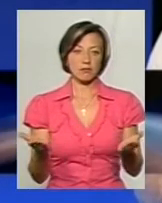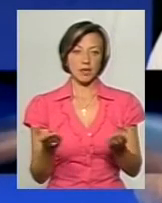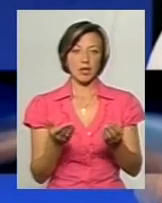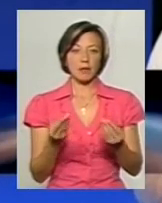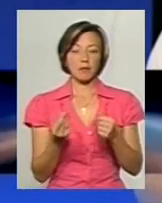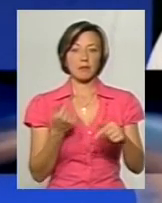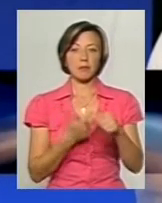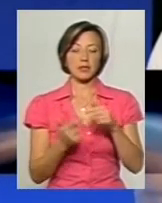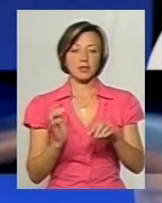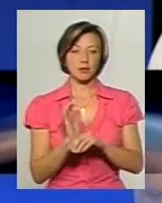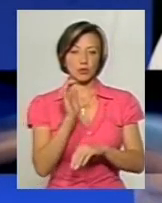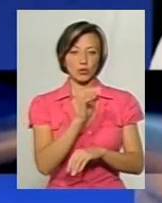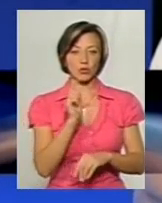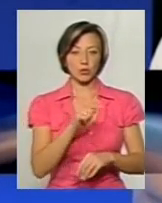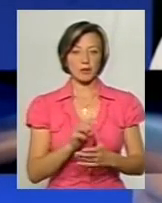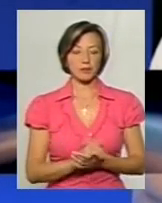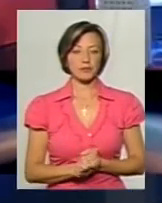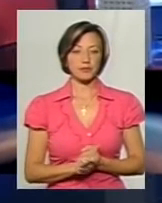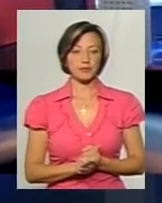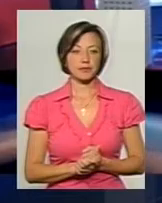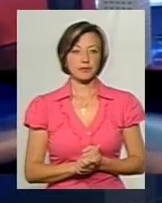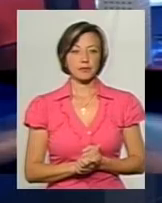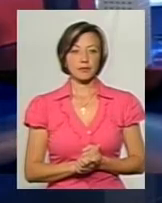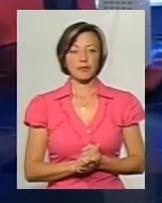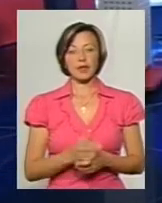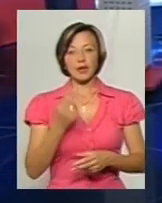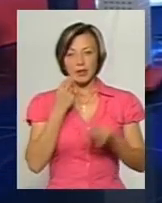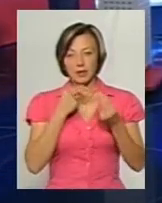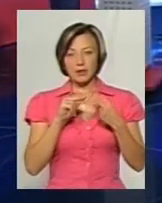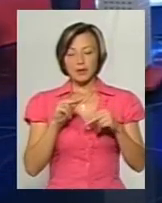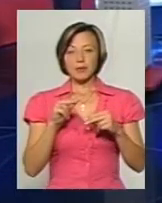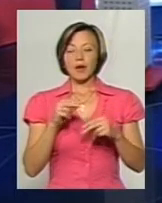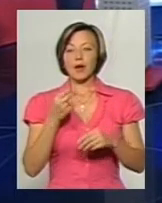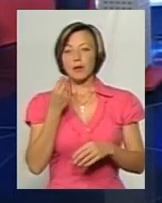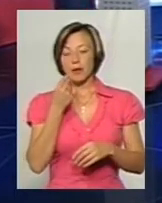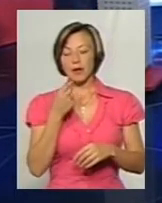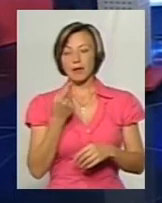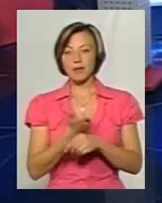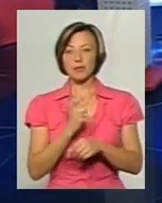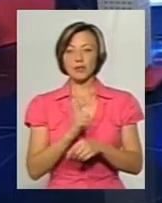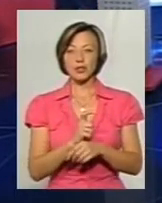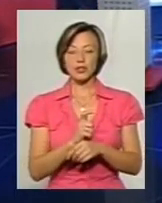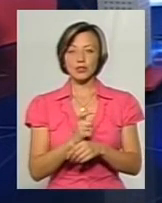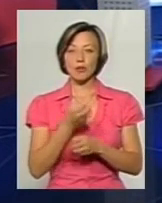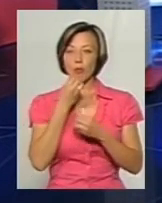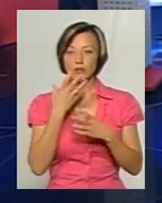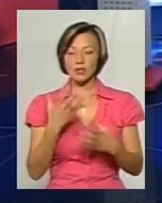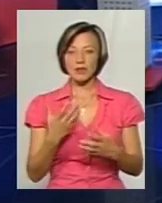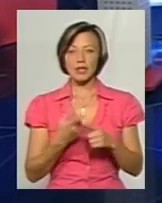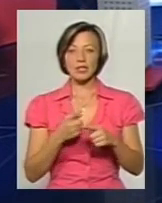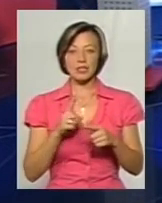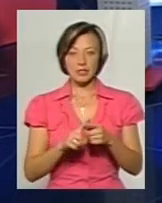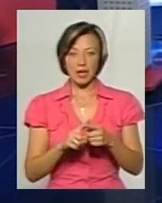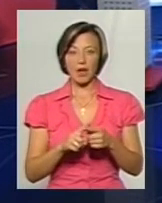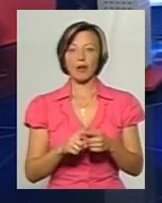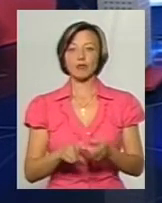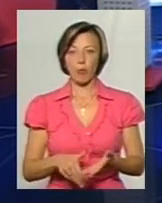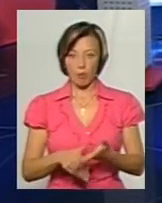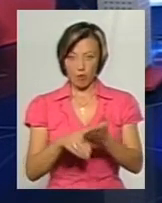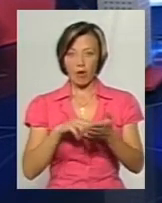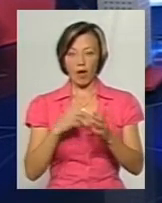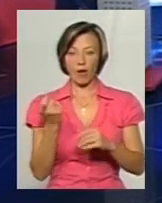бізнес туди. Да, давайте тепер, я сподіваюся, до більш оптимістичної точки зору. От, пані Таїса, спрацював цей ефект розігріву економіки від